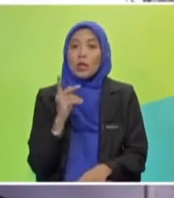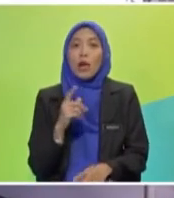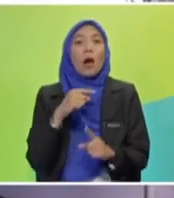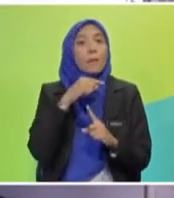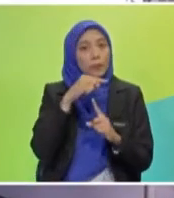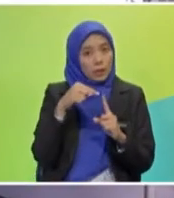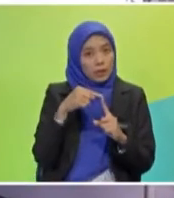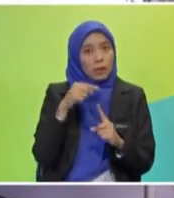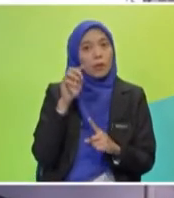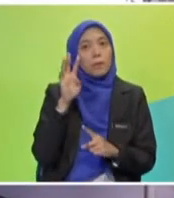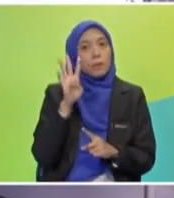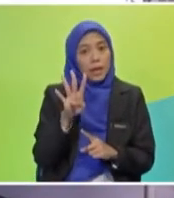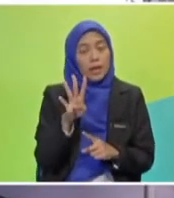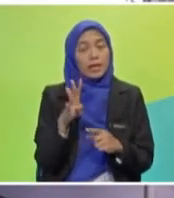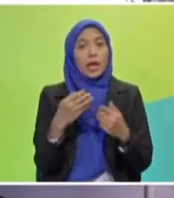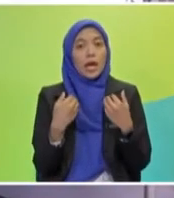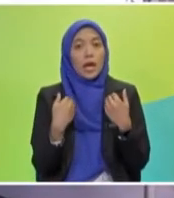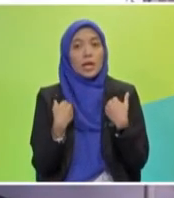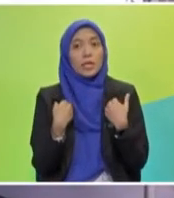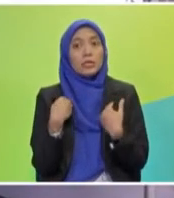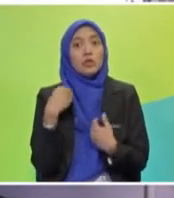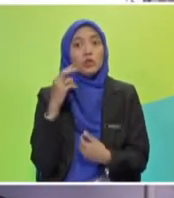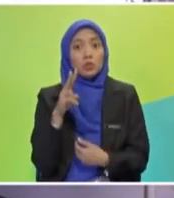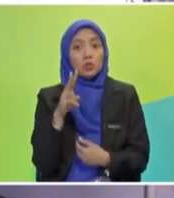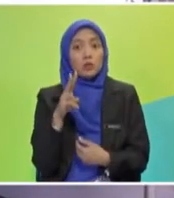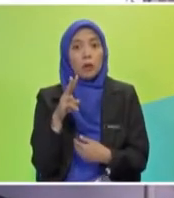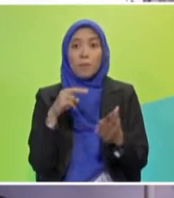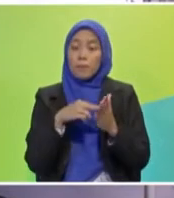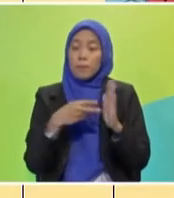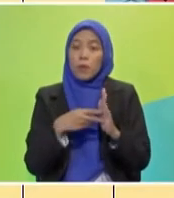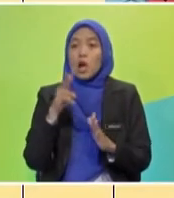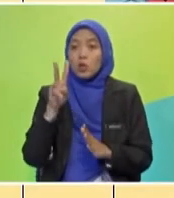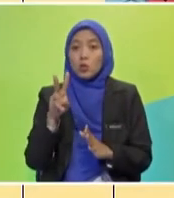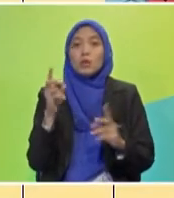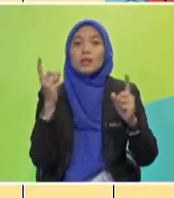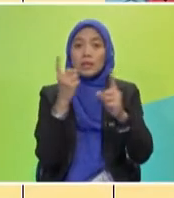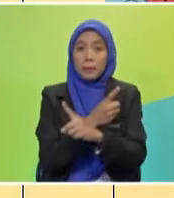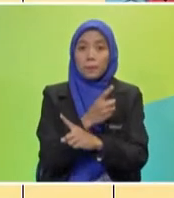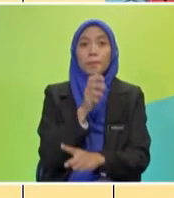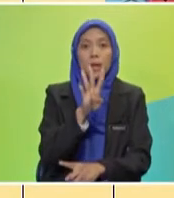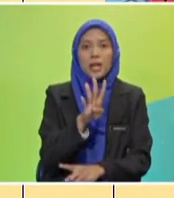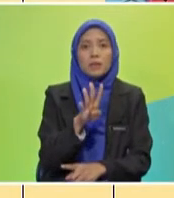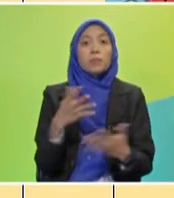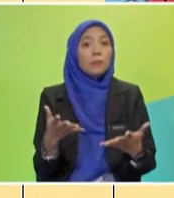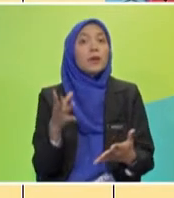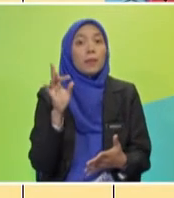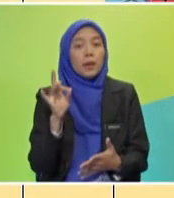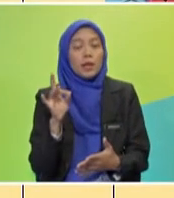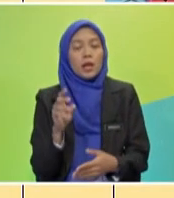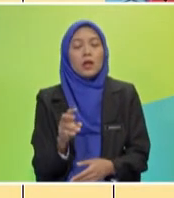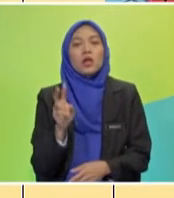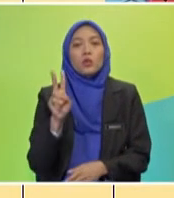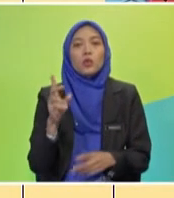4 ada 2, bermakna 2 kali 4. Okay, dia jadi 8. Jadi 2 darab